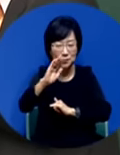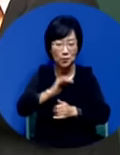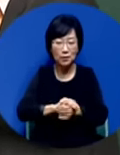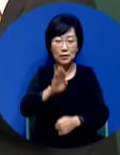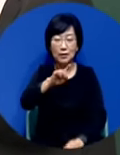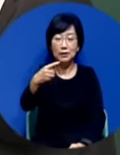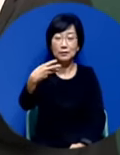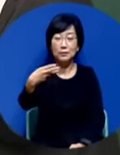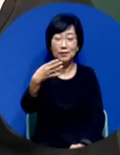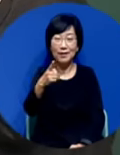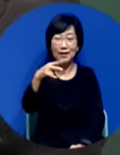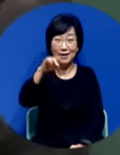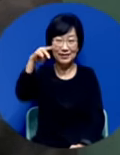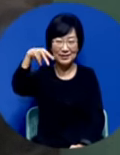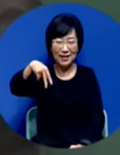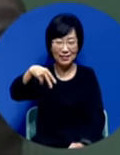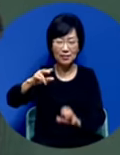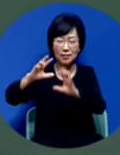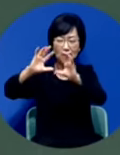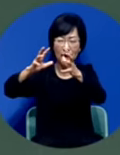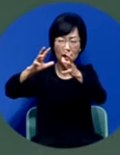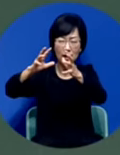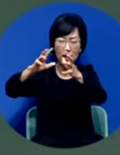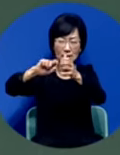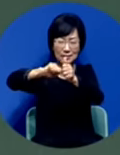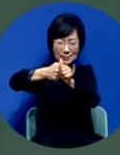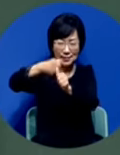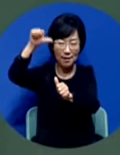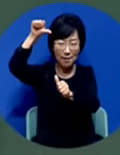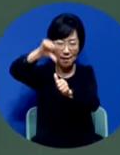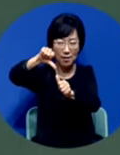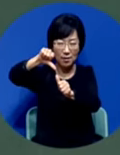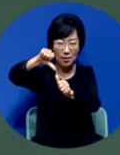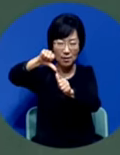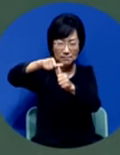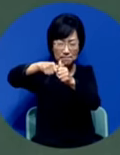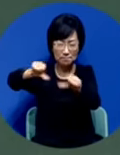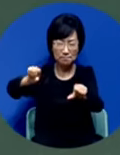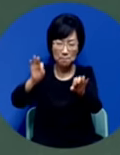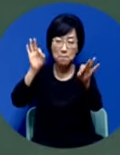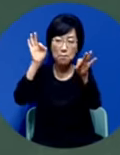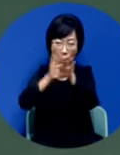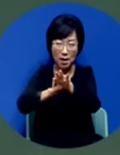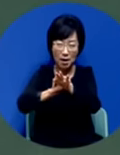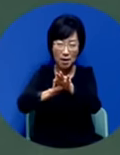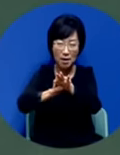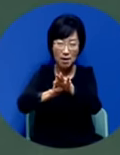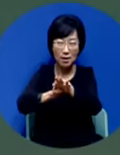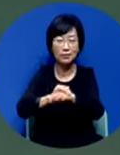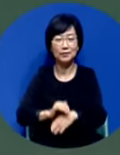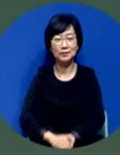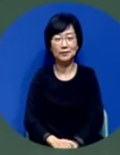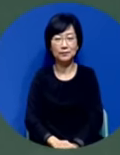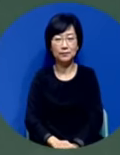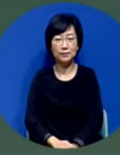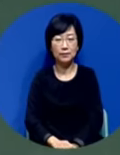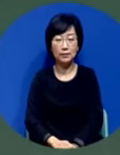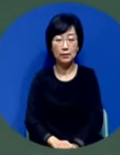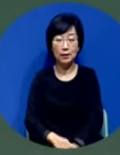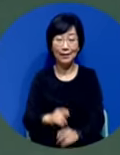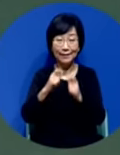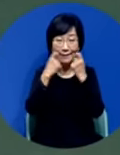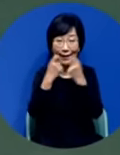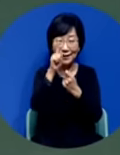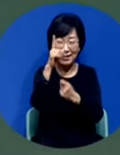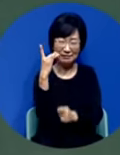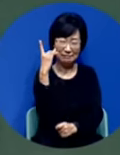这不是要折服非利士，而是要阻挡非利士的灾殃。 예, 골리앗 하나를 끊는 것처럼 보이지만은 블레셋과 그 주위엔 다곤 신성기는 모든 나라를